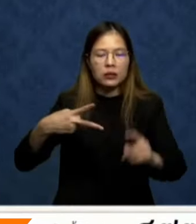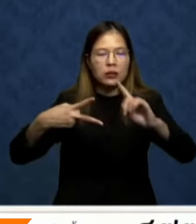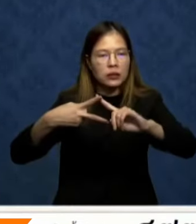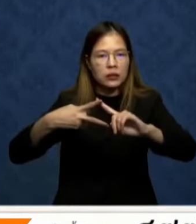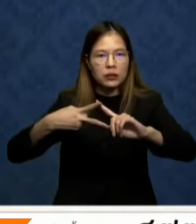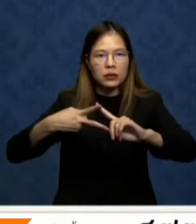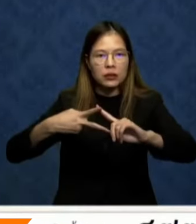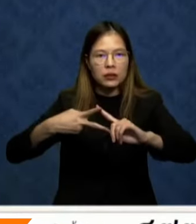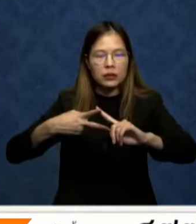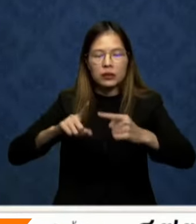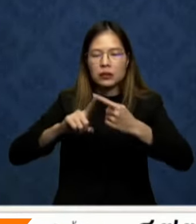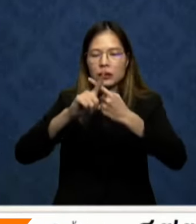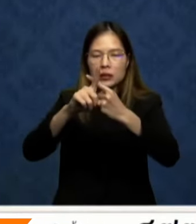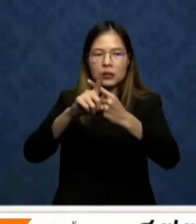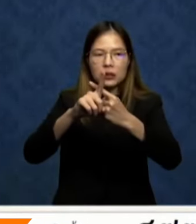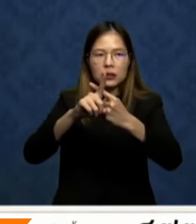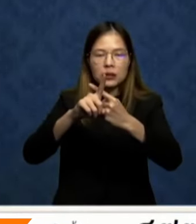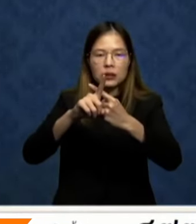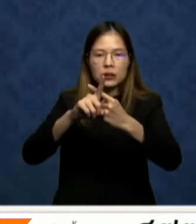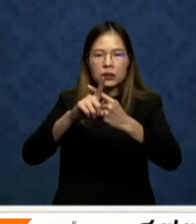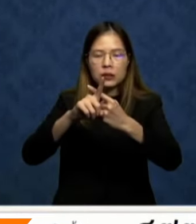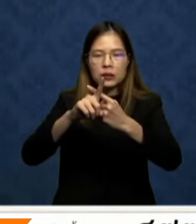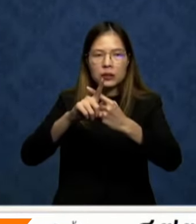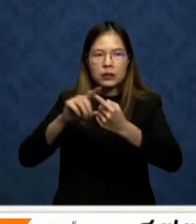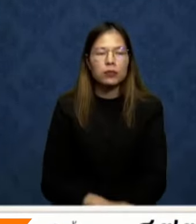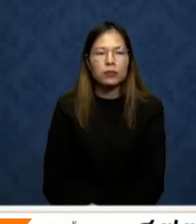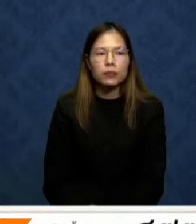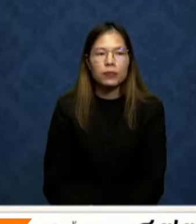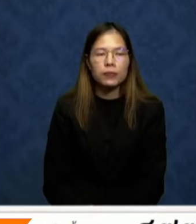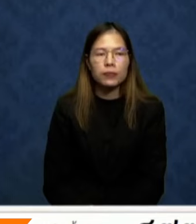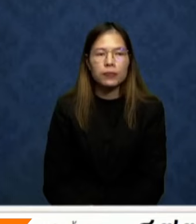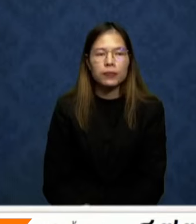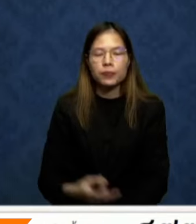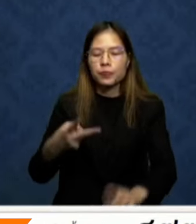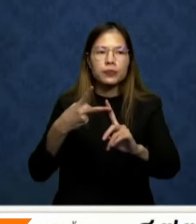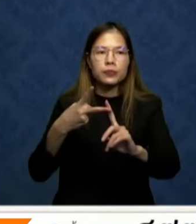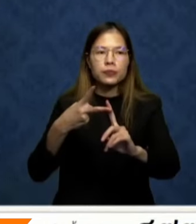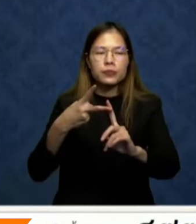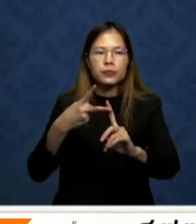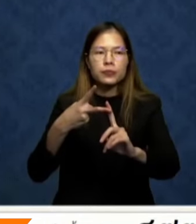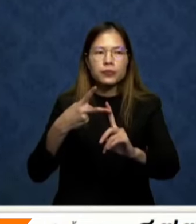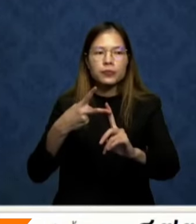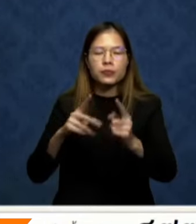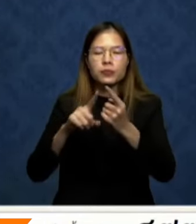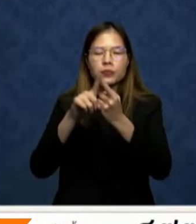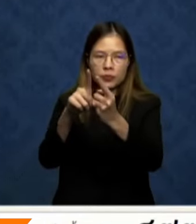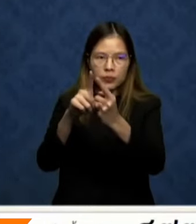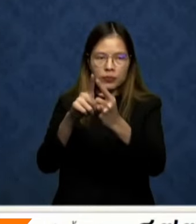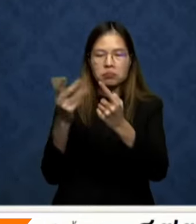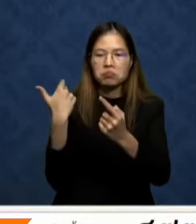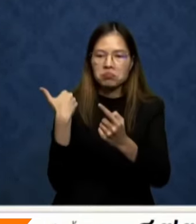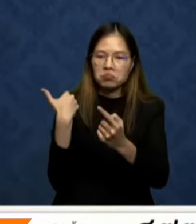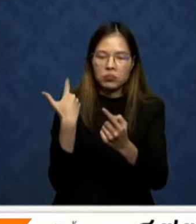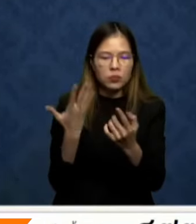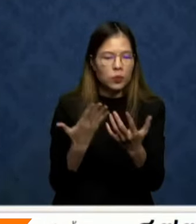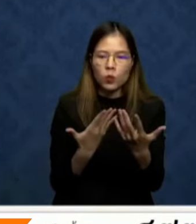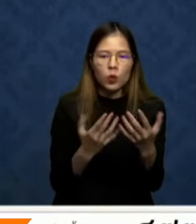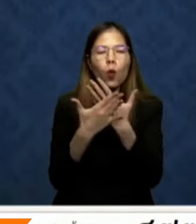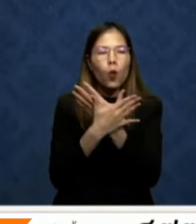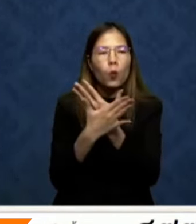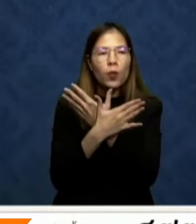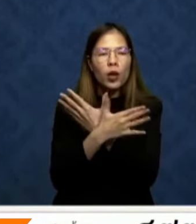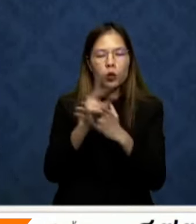าตามที่สำนักงบประมาณจะได้จัดสรรหรือที่สองเนี่ยตามที่จะได้มีการโอนเปลี่ยนแปลงตามก